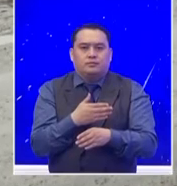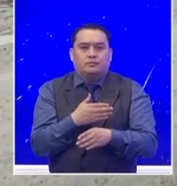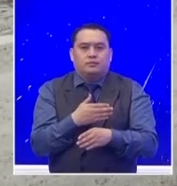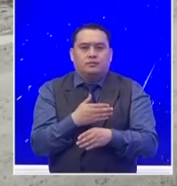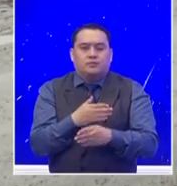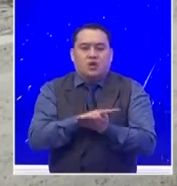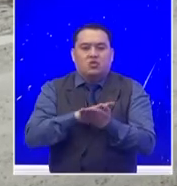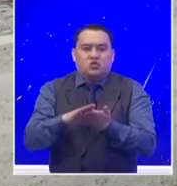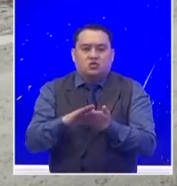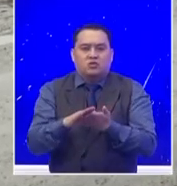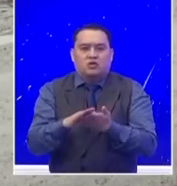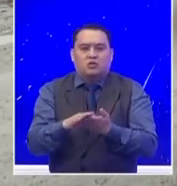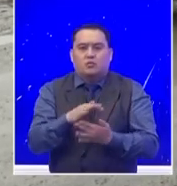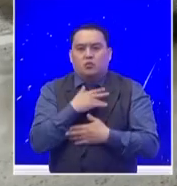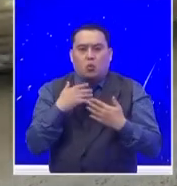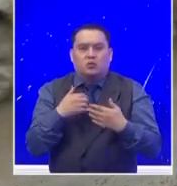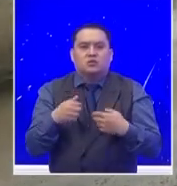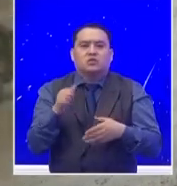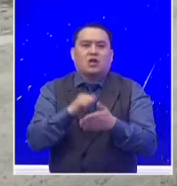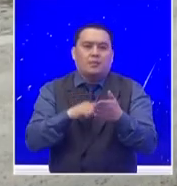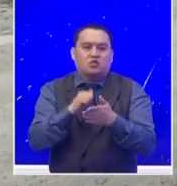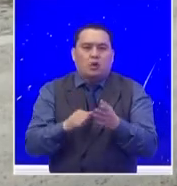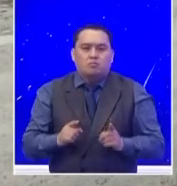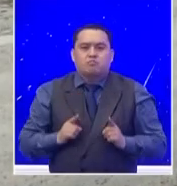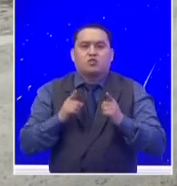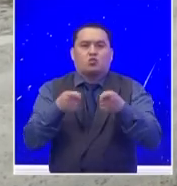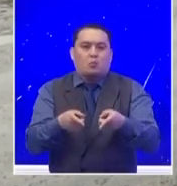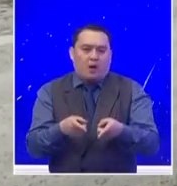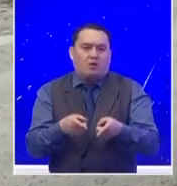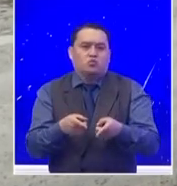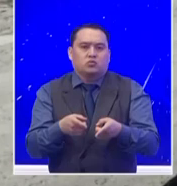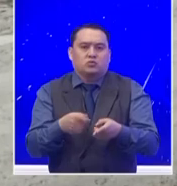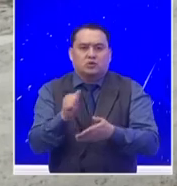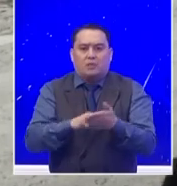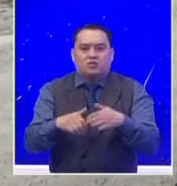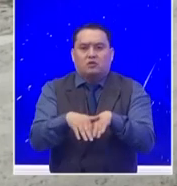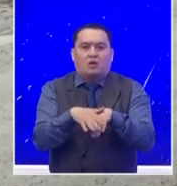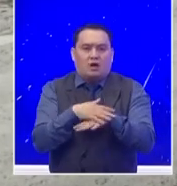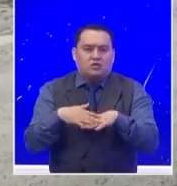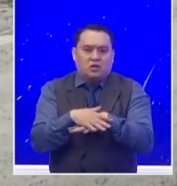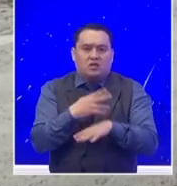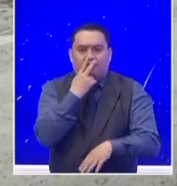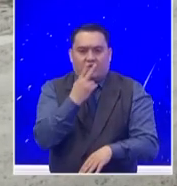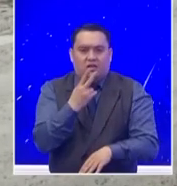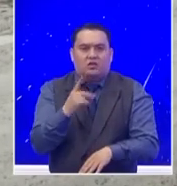содержанию дорог есть множество замечаний, которые поступают и от населения. Вот как вы сами видите,